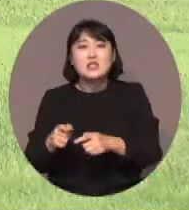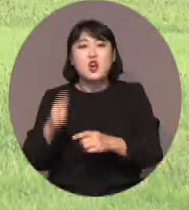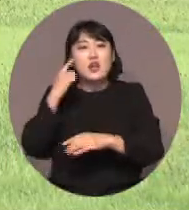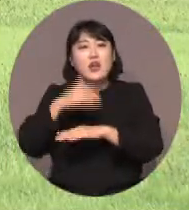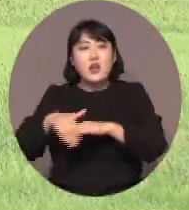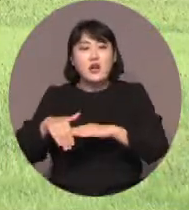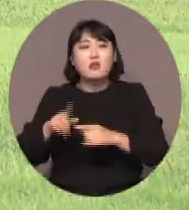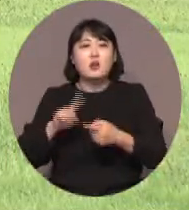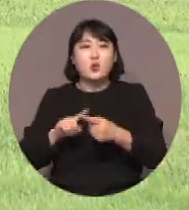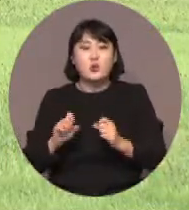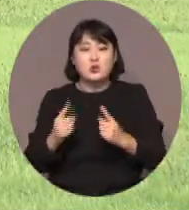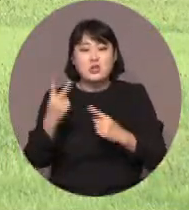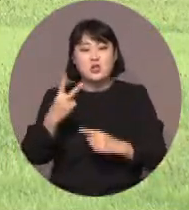이전에 탄력이 붙게 됩니다